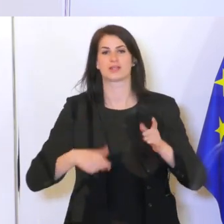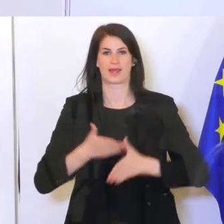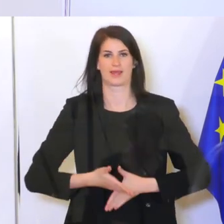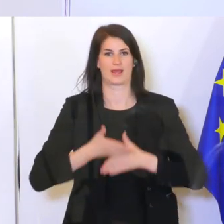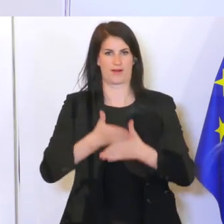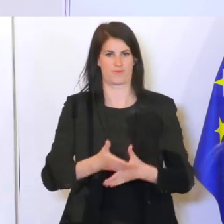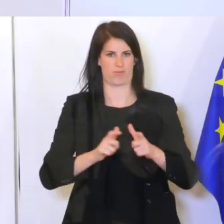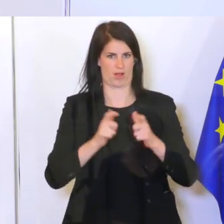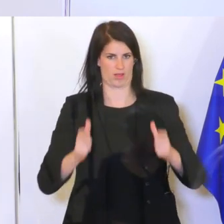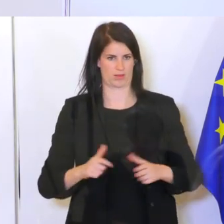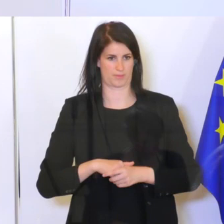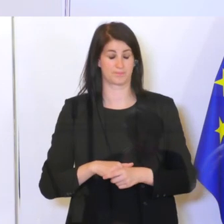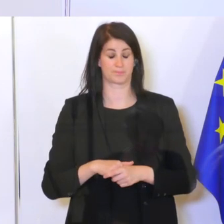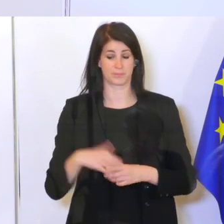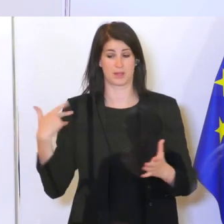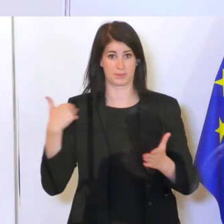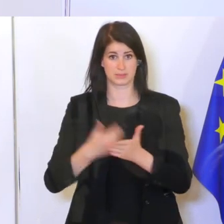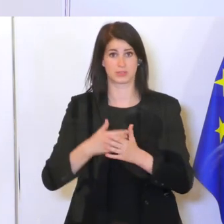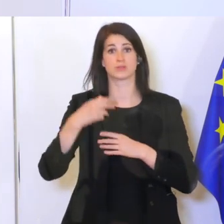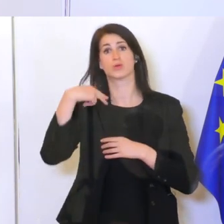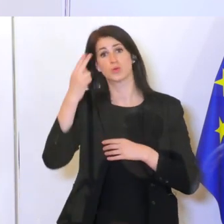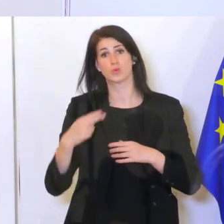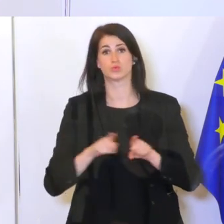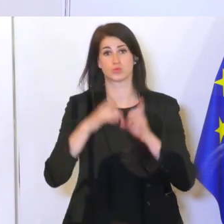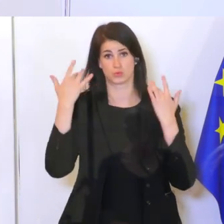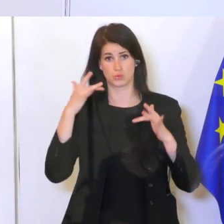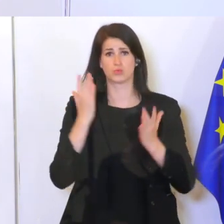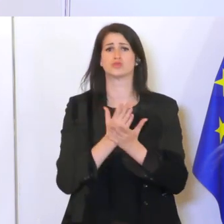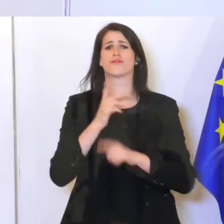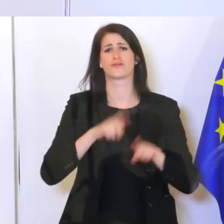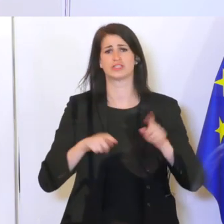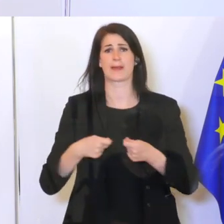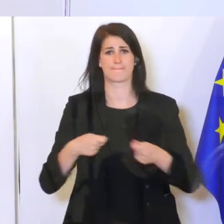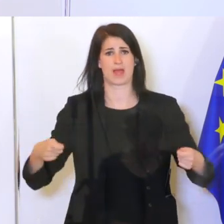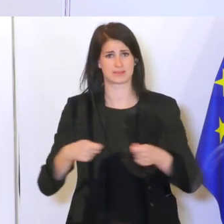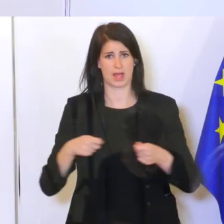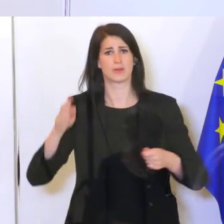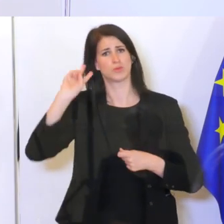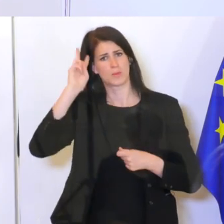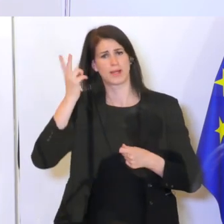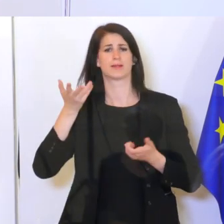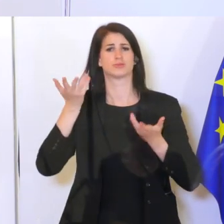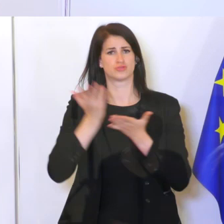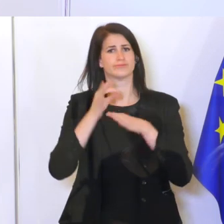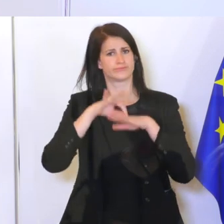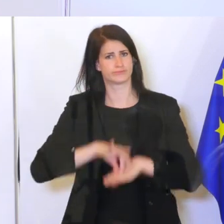bisher im Bereich der Kunst und Kultur ja bereits einiges an Maßnahmenbündel auf den Weg gebracht. Wir haben